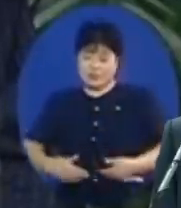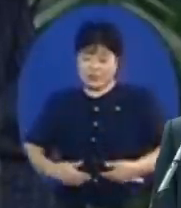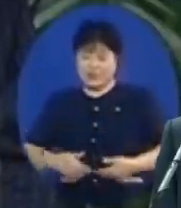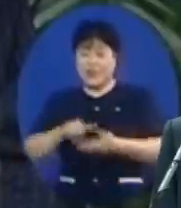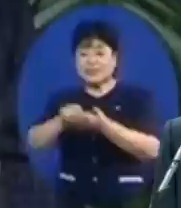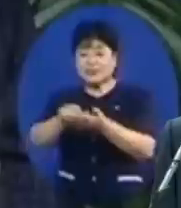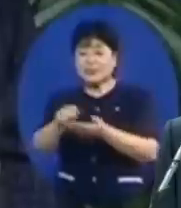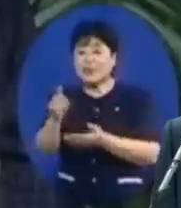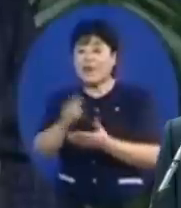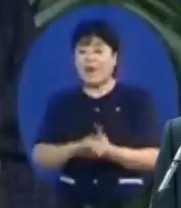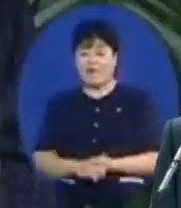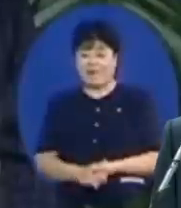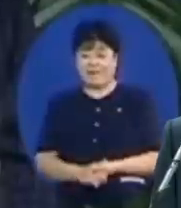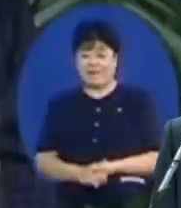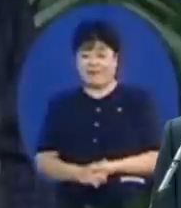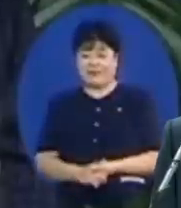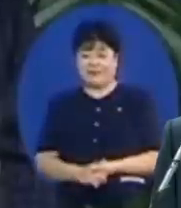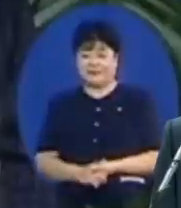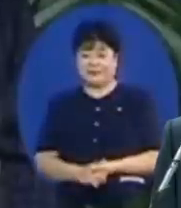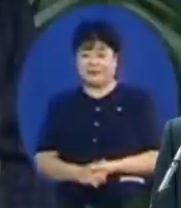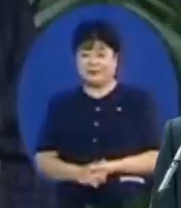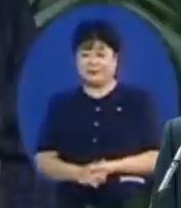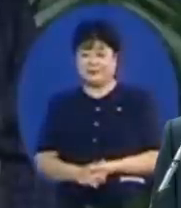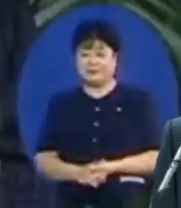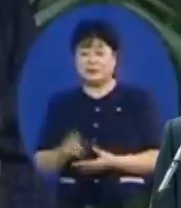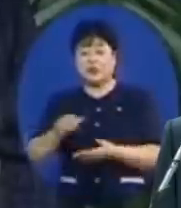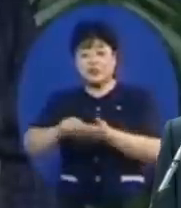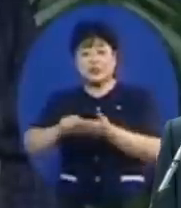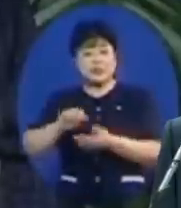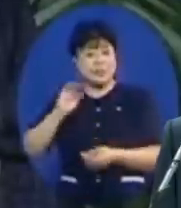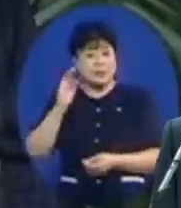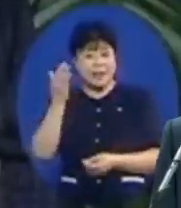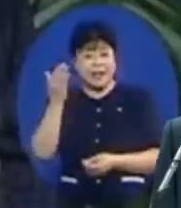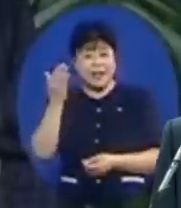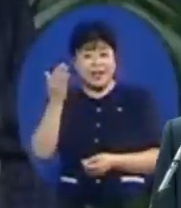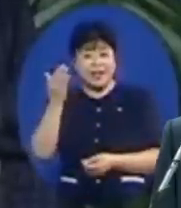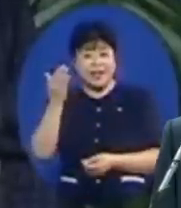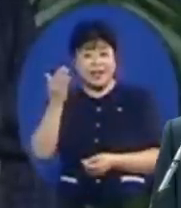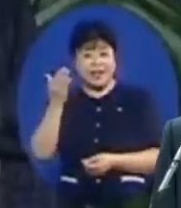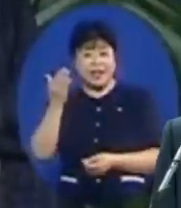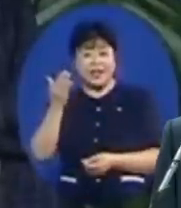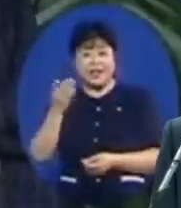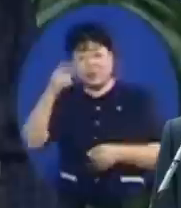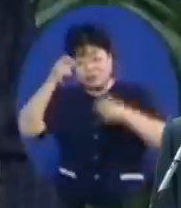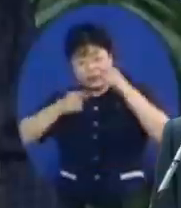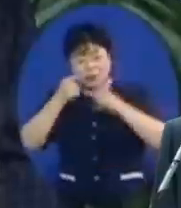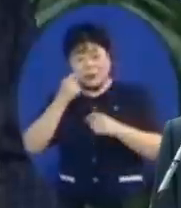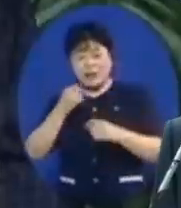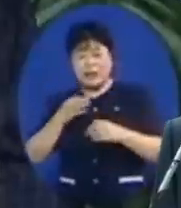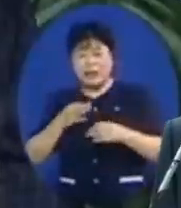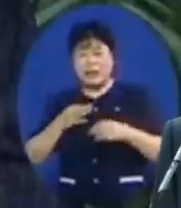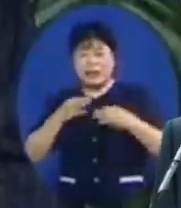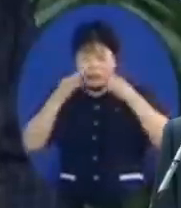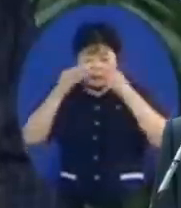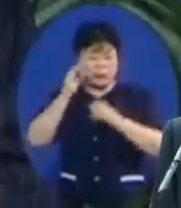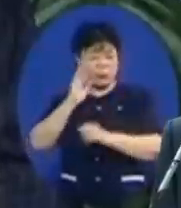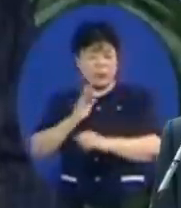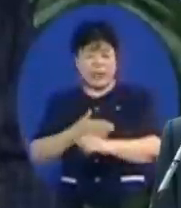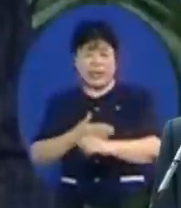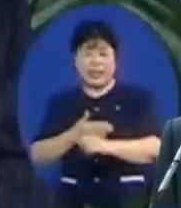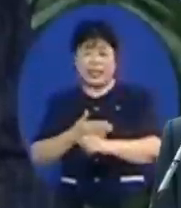지우개는 무엇이 지우개 되겠습니까? 울어도 못하네, 애쓰도 못하네.